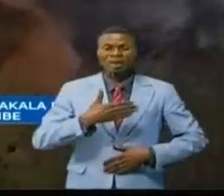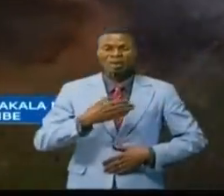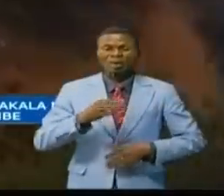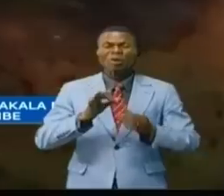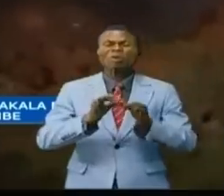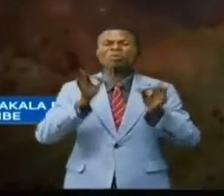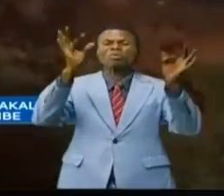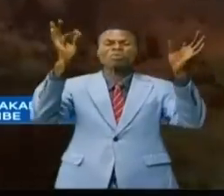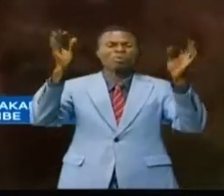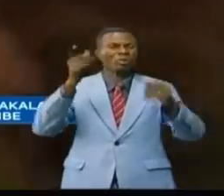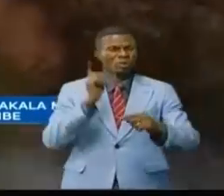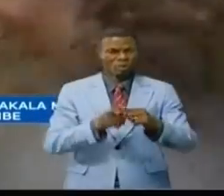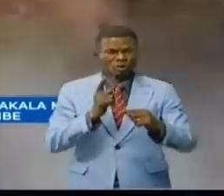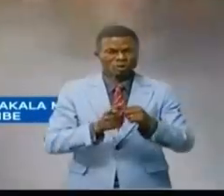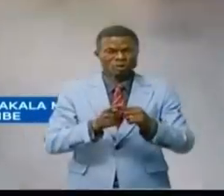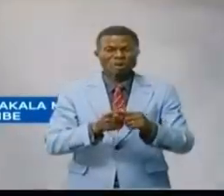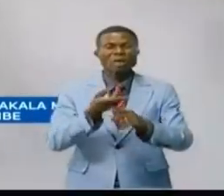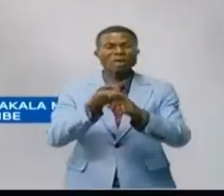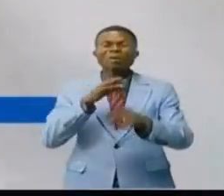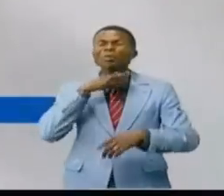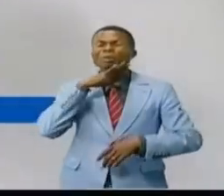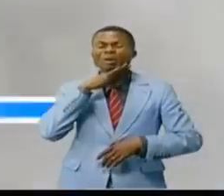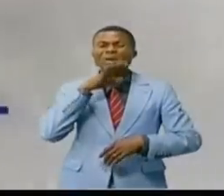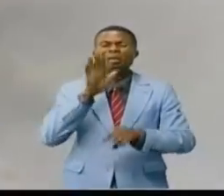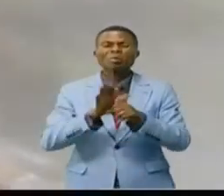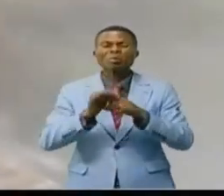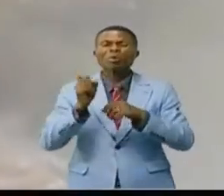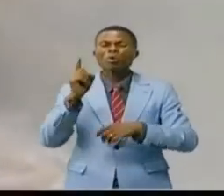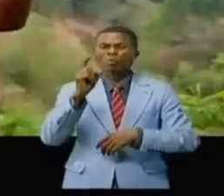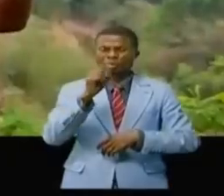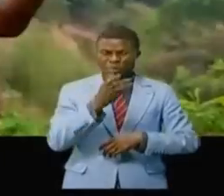fumée-là, qui sort des immondices, qui contient beaucoup de